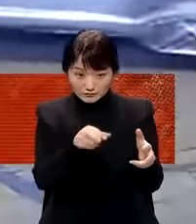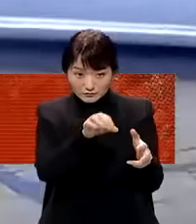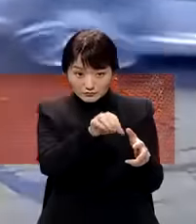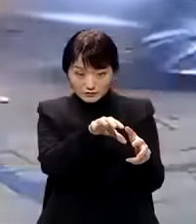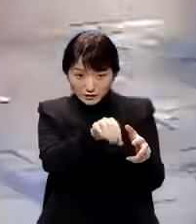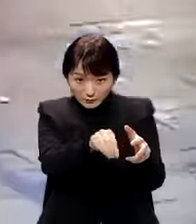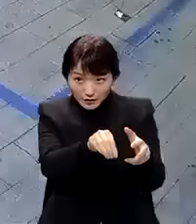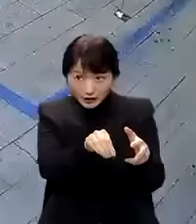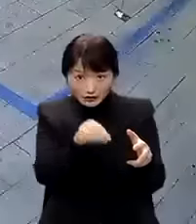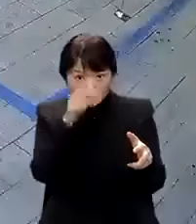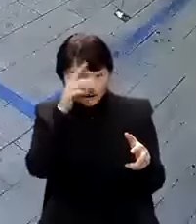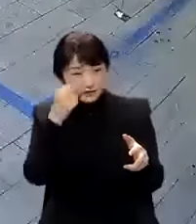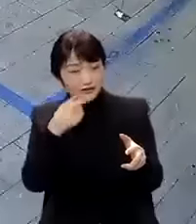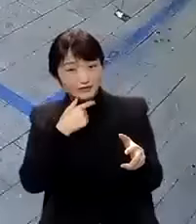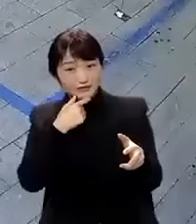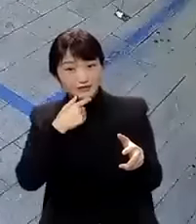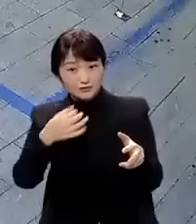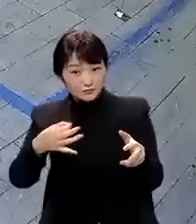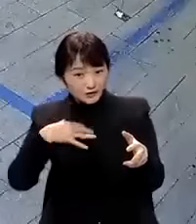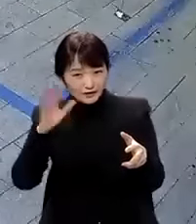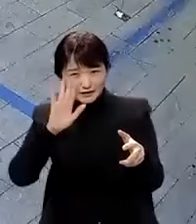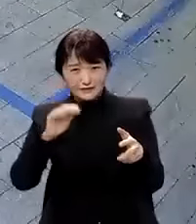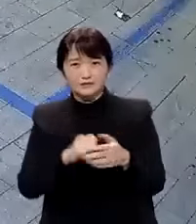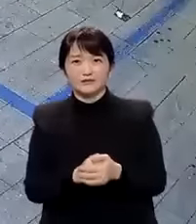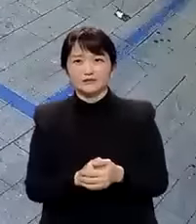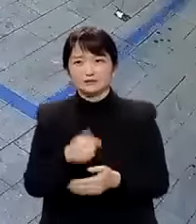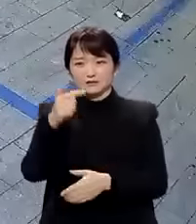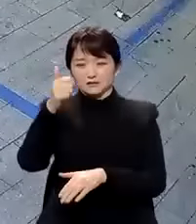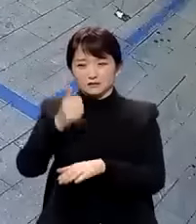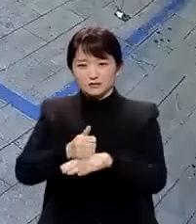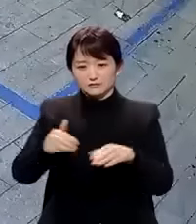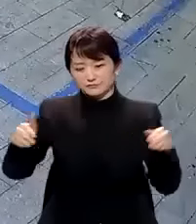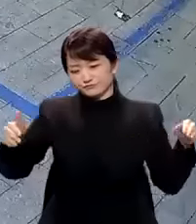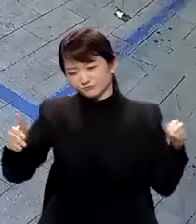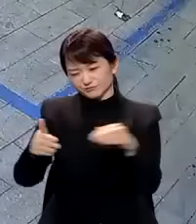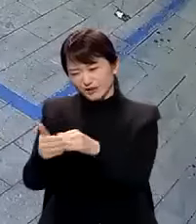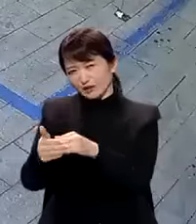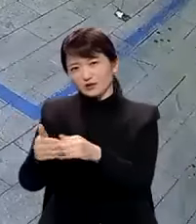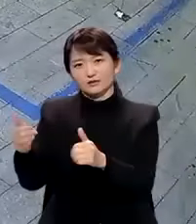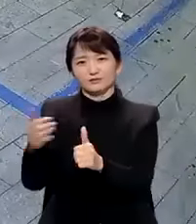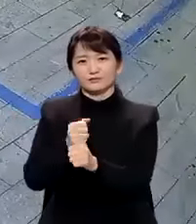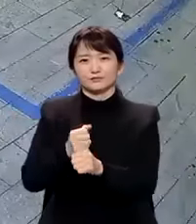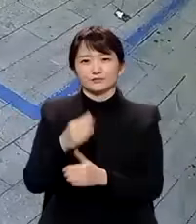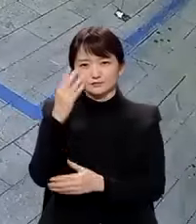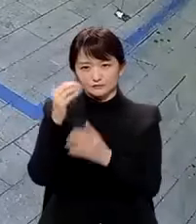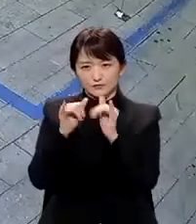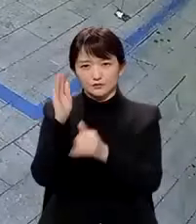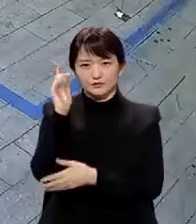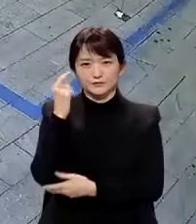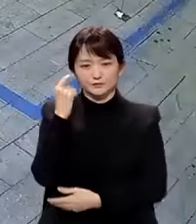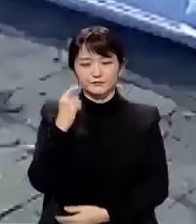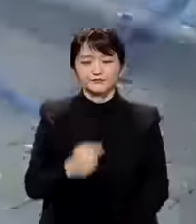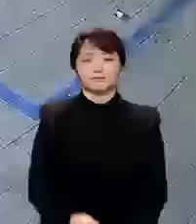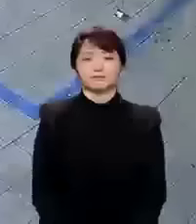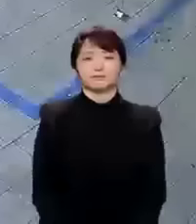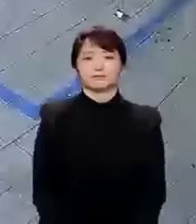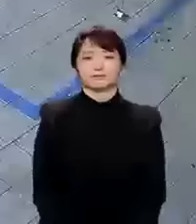경찰이 그렇다고 속습니까 역부족이었던 결국 사고까지 내고 현장에서 체포가 됐습니다 목격자 이야기 들어보시죠